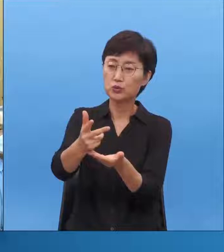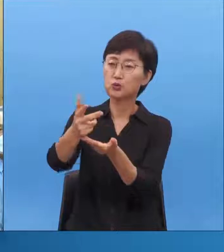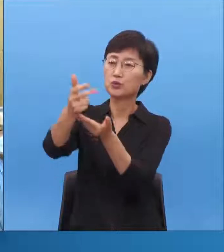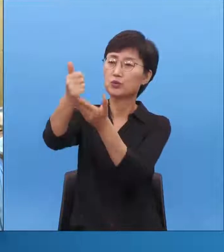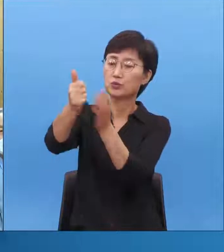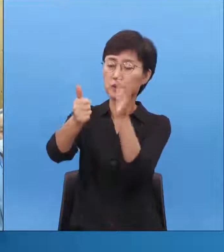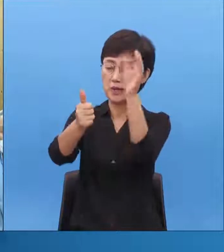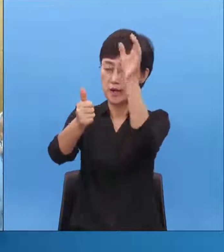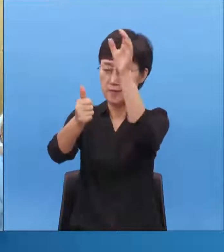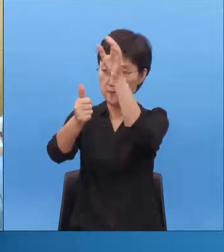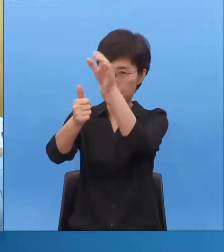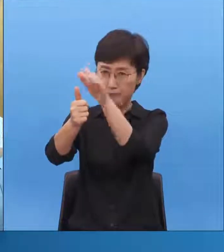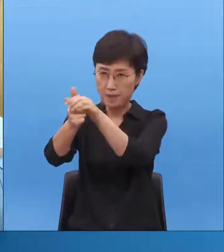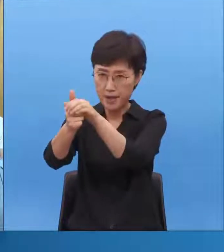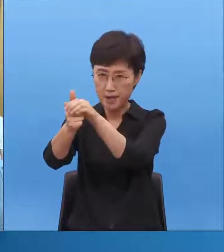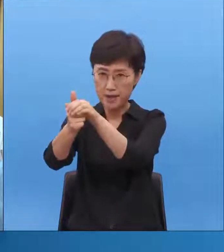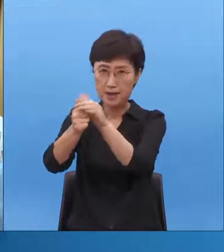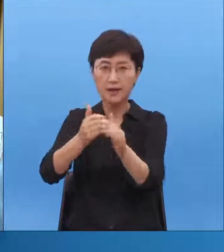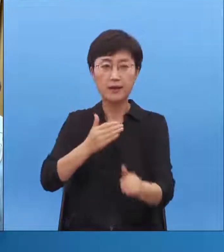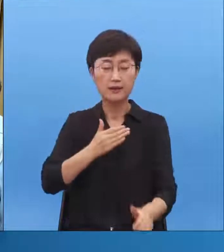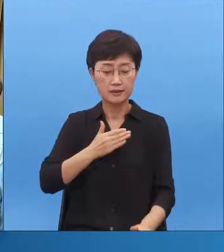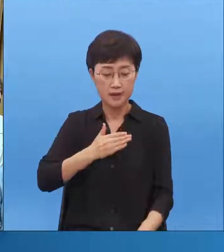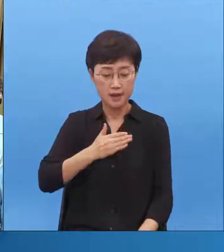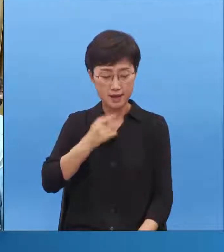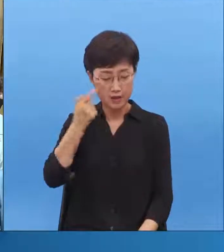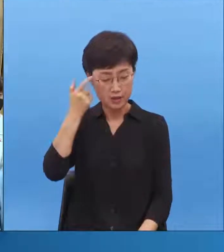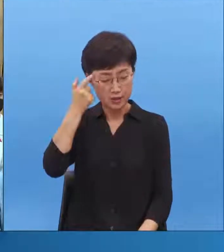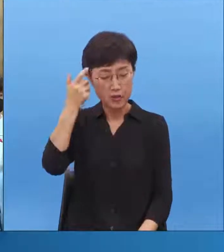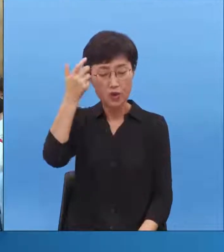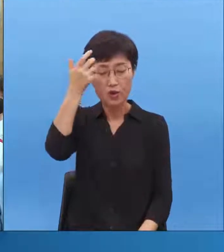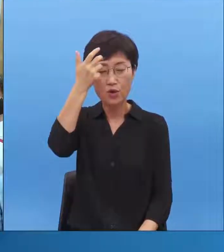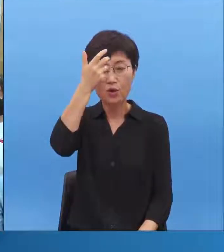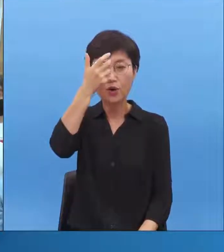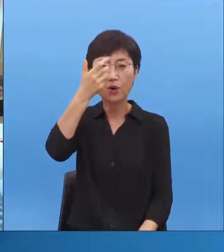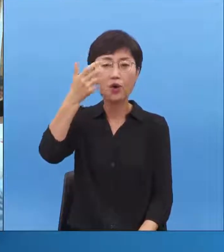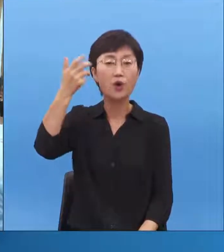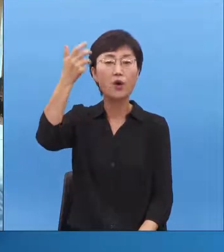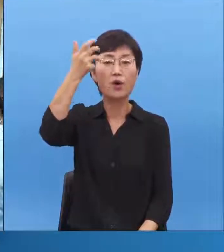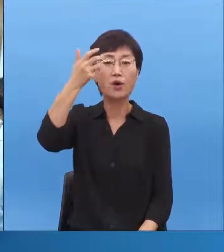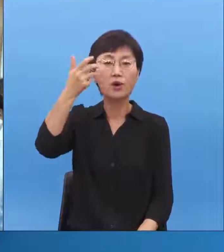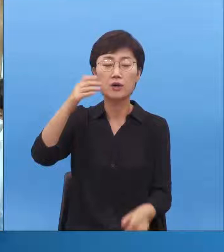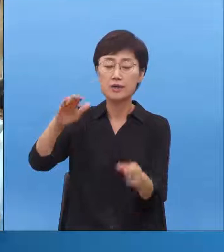온전히 주께 맡긴 내 영